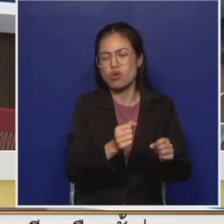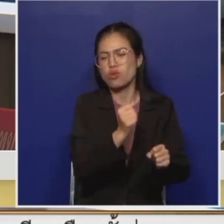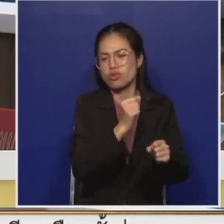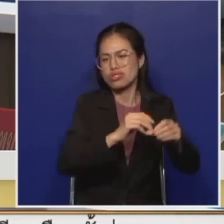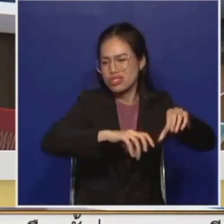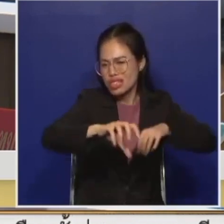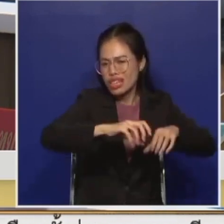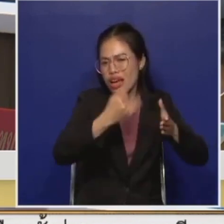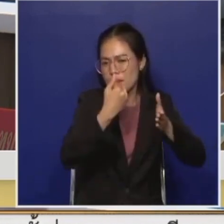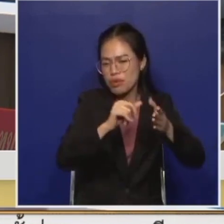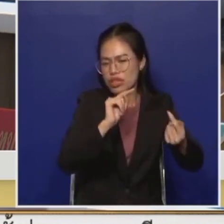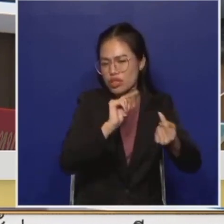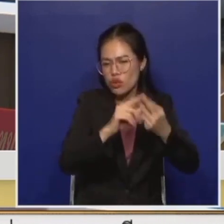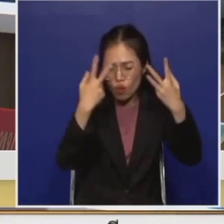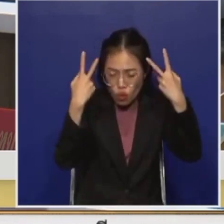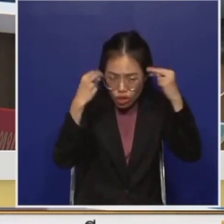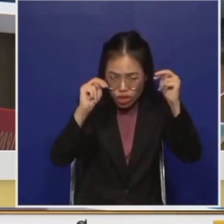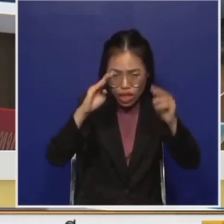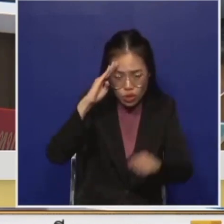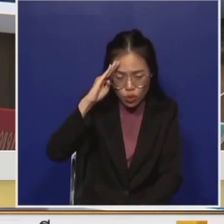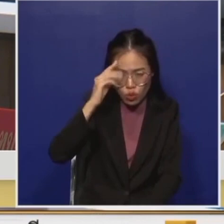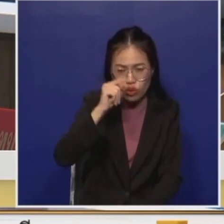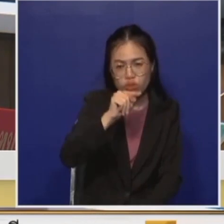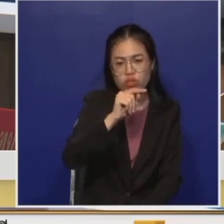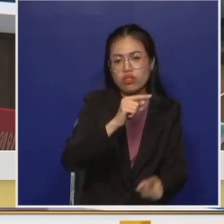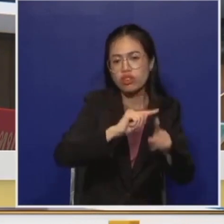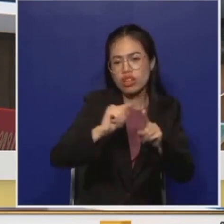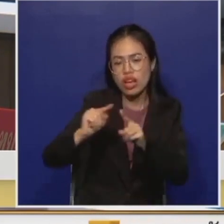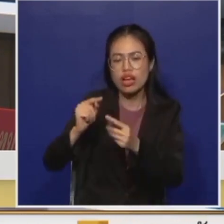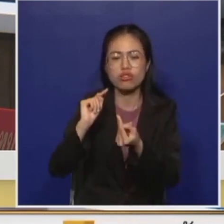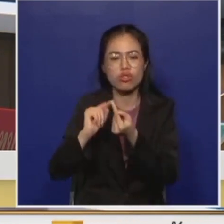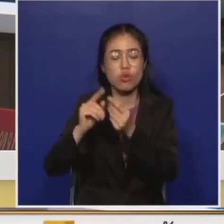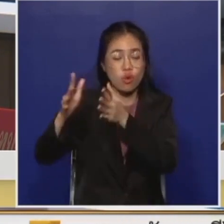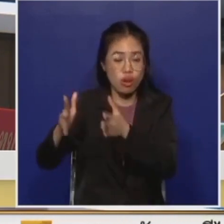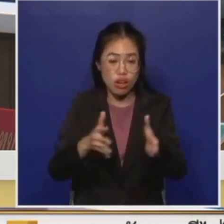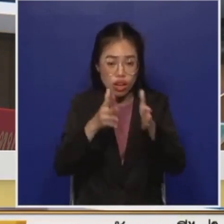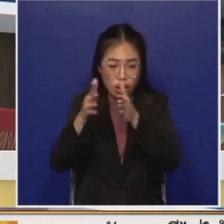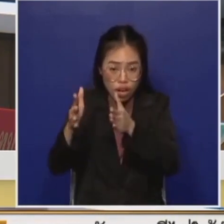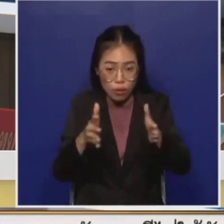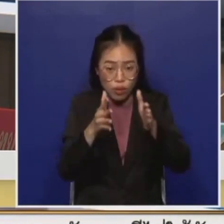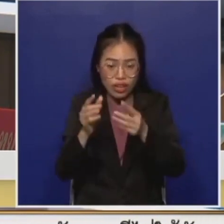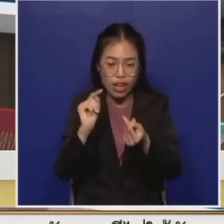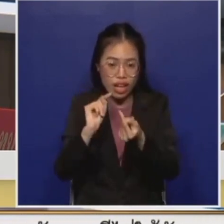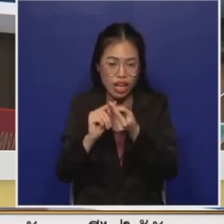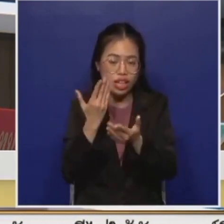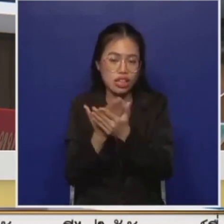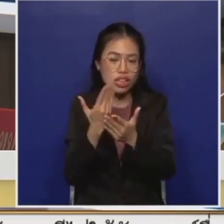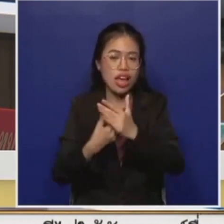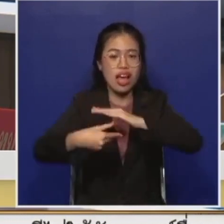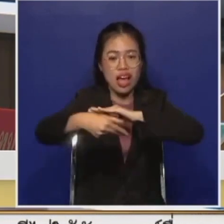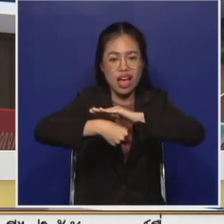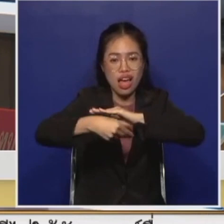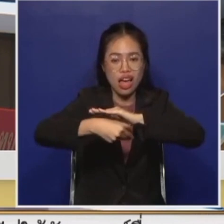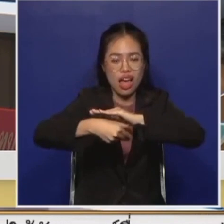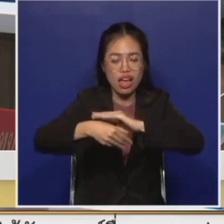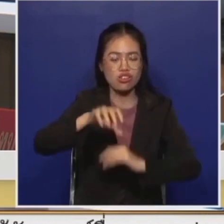ที่เกิดขึ้นจากการทำหนาที่ของท่านปลอยประลเลยให้มีเรื่องระบวนการกันส่ง spirituallyส่วยแงงานข้ามชา